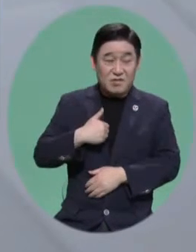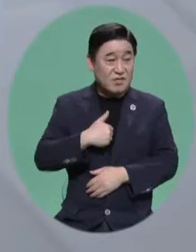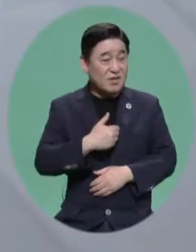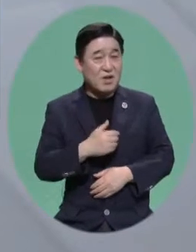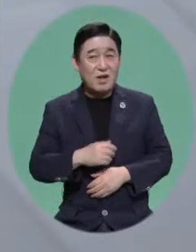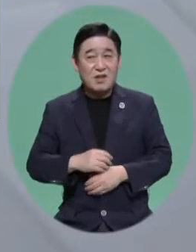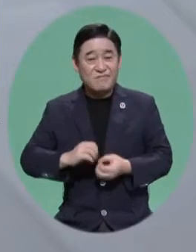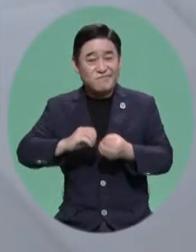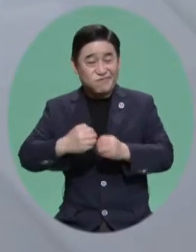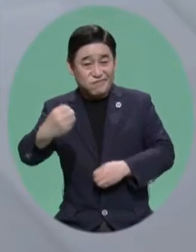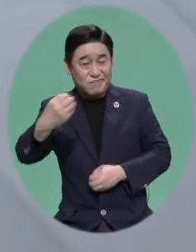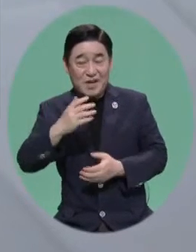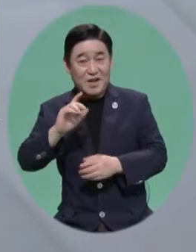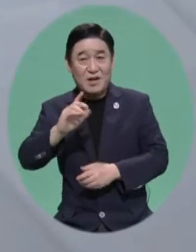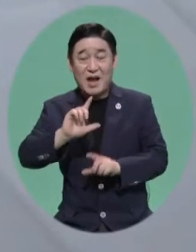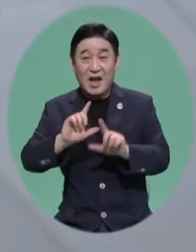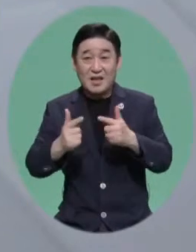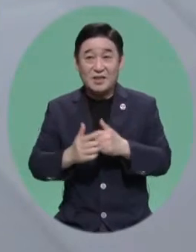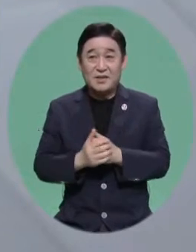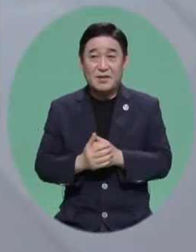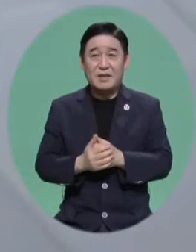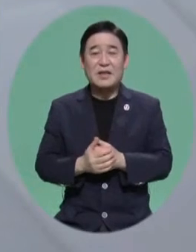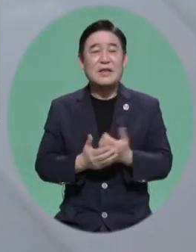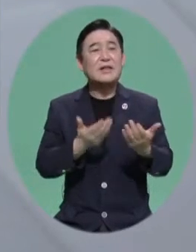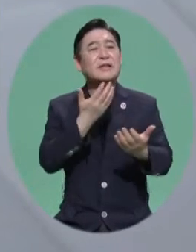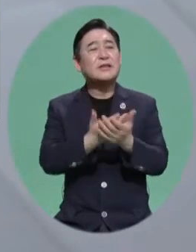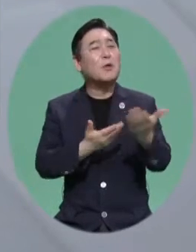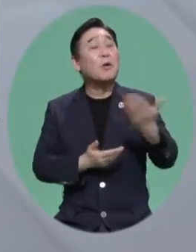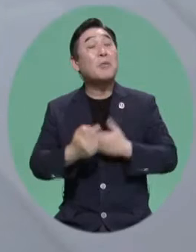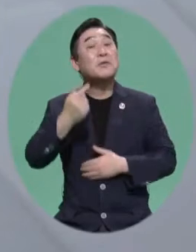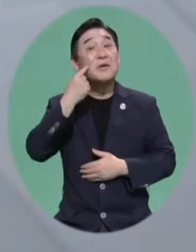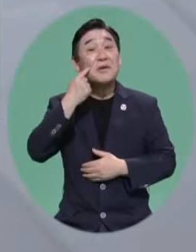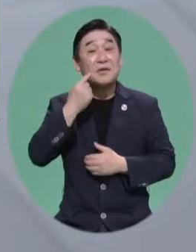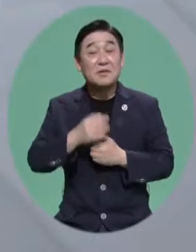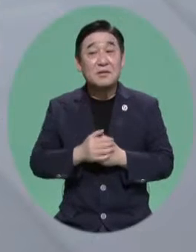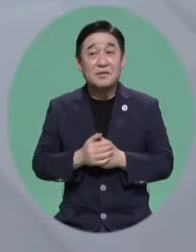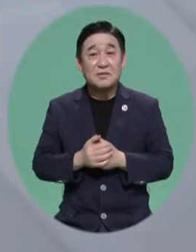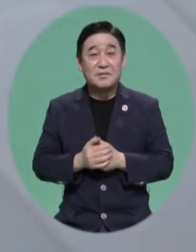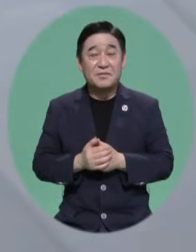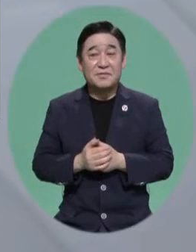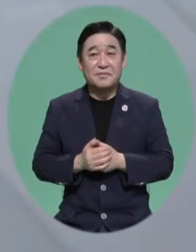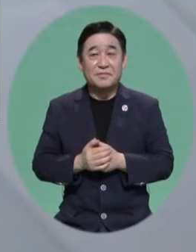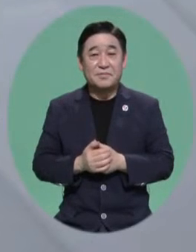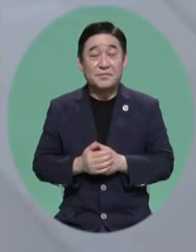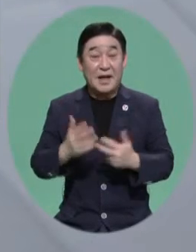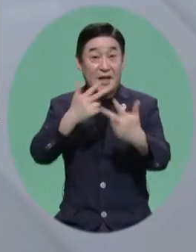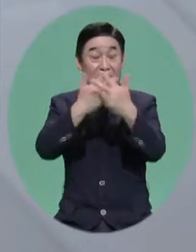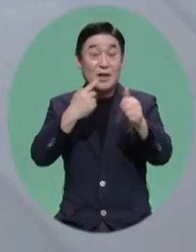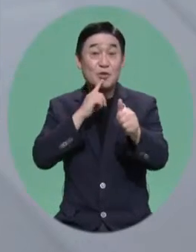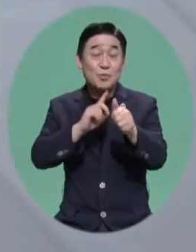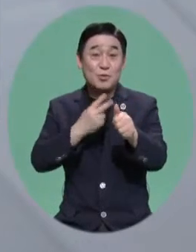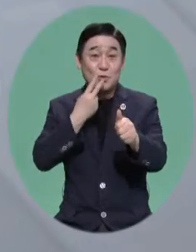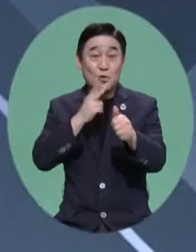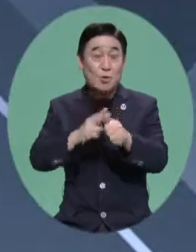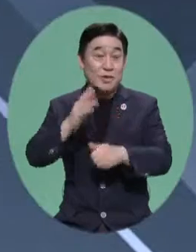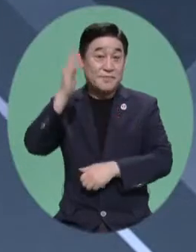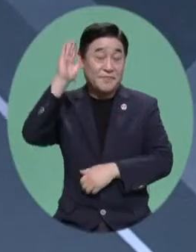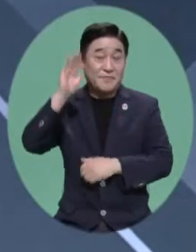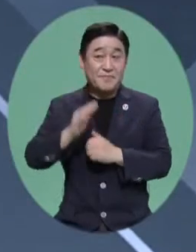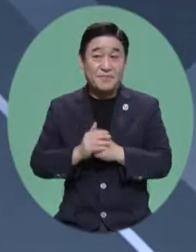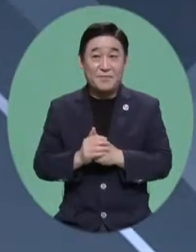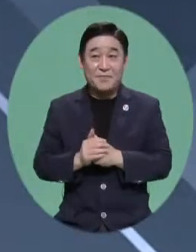맞서 마마무 마린 헌데 는 아니지 않습니까 자료를 애써야 합니다 4 그래서 이젠 후보 바로 해드리겠습니다